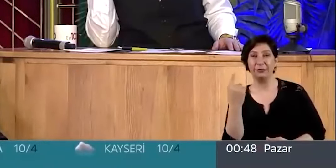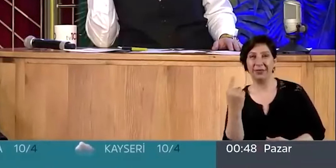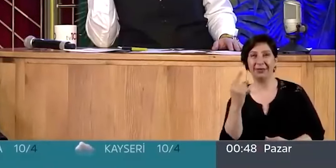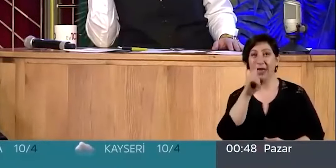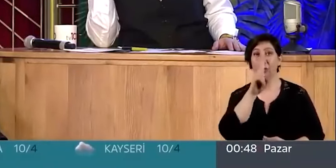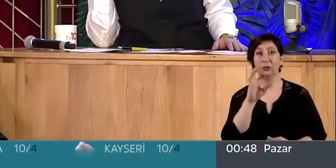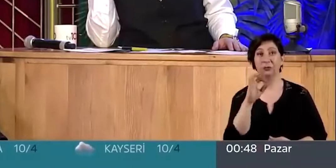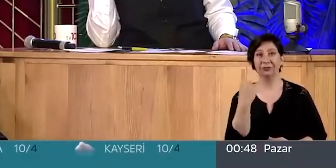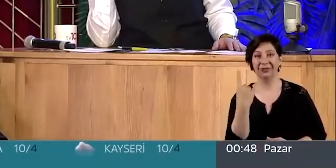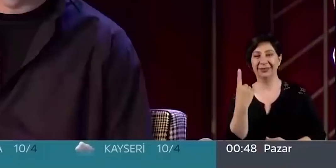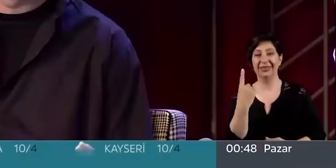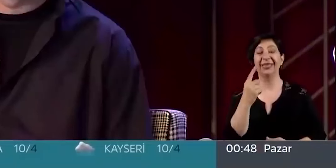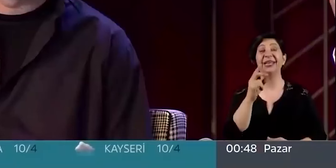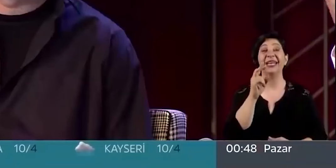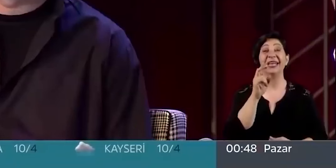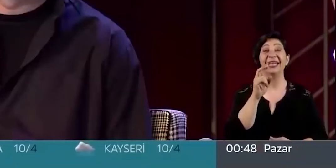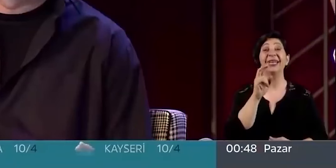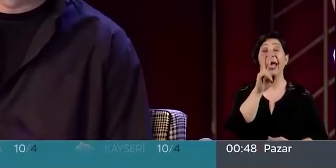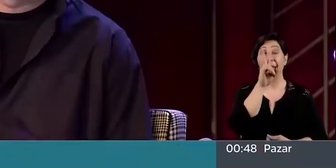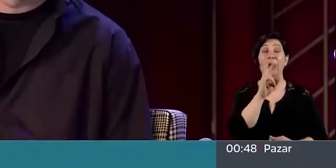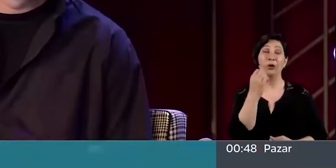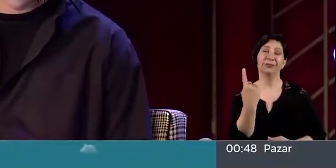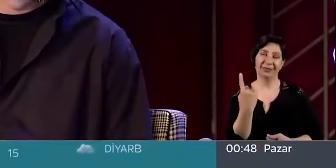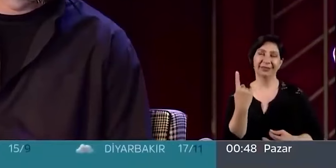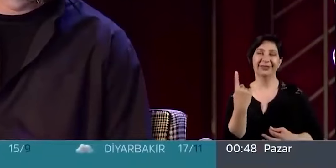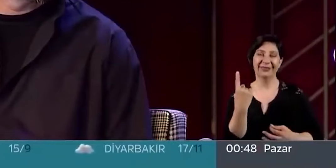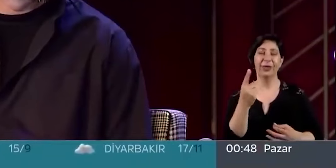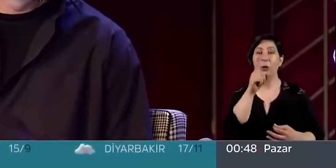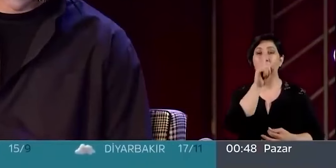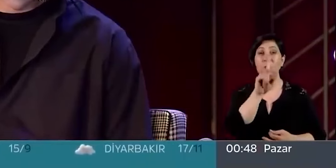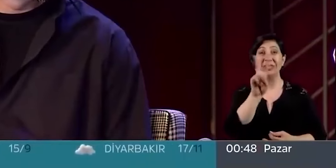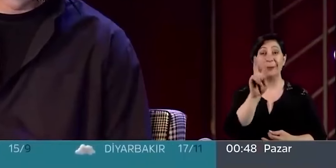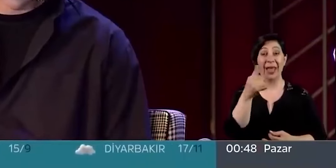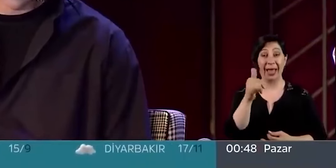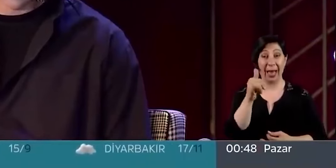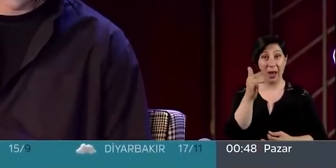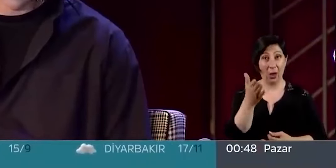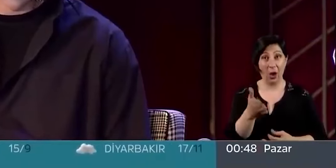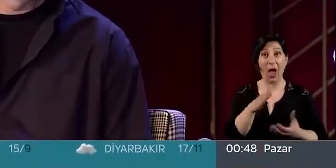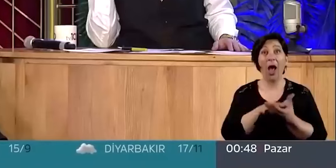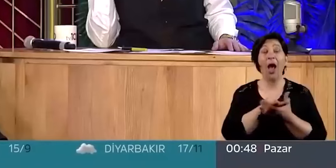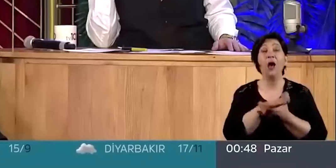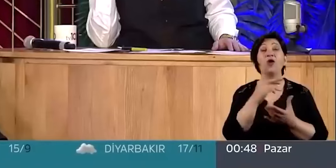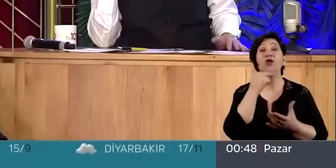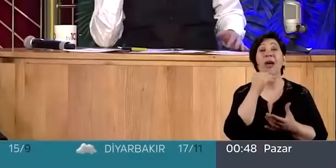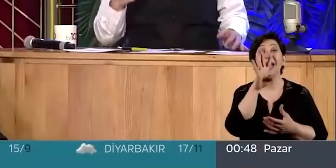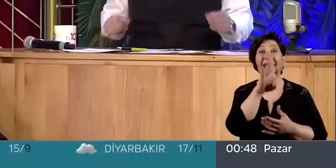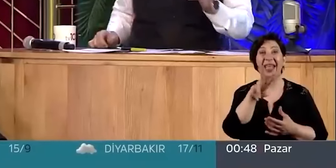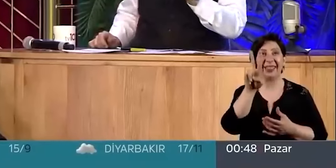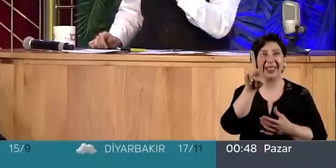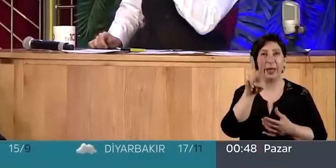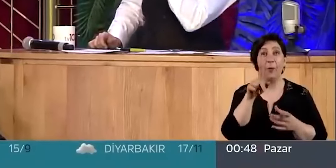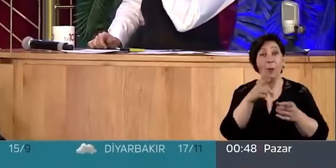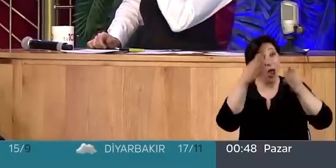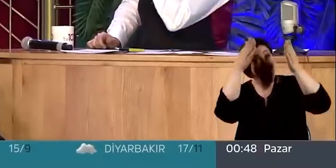2.20.1 olmadı. 2.01, 120 kilo, ayak numarası 47.